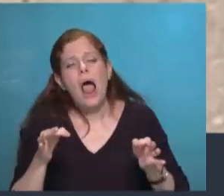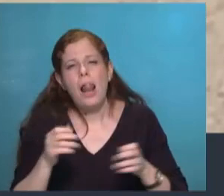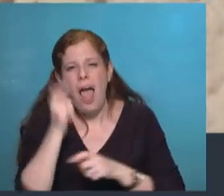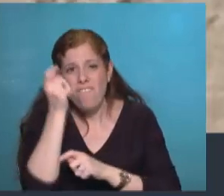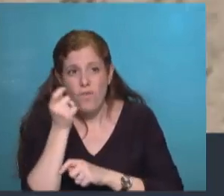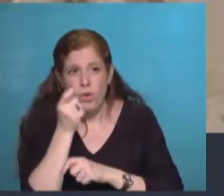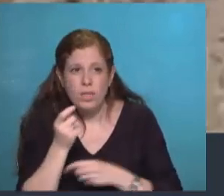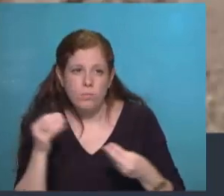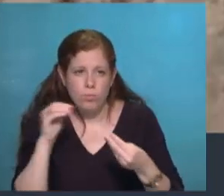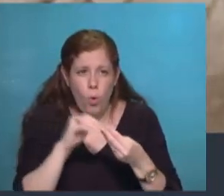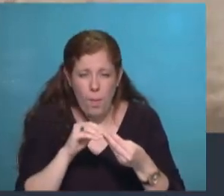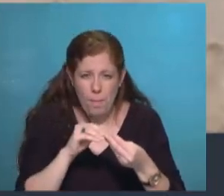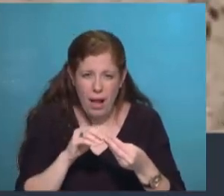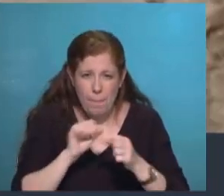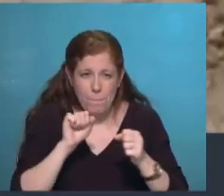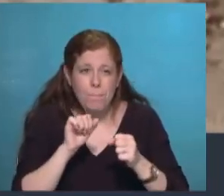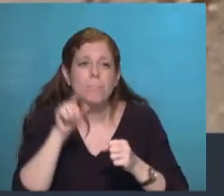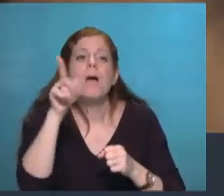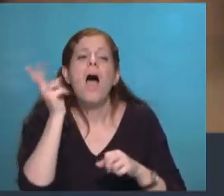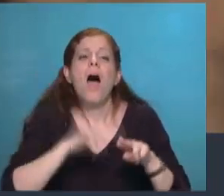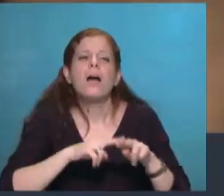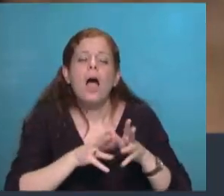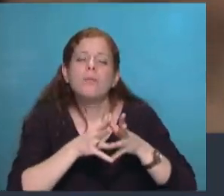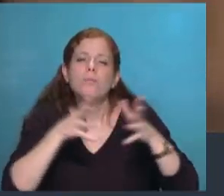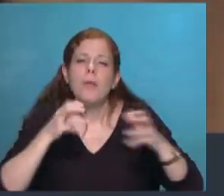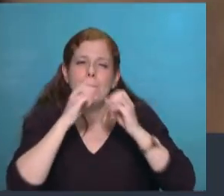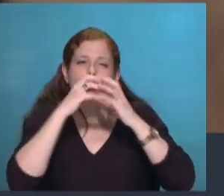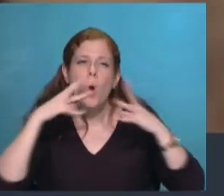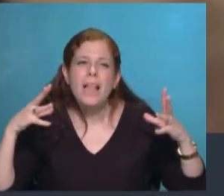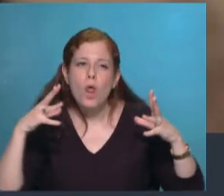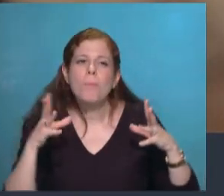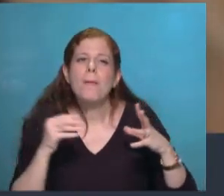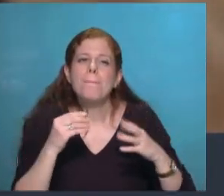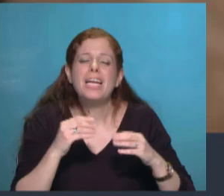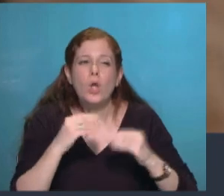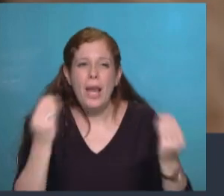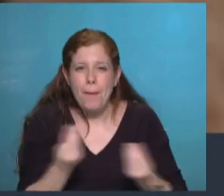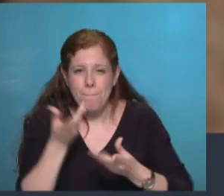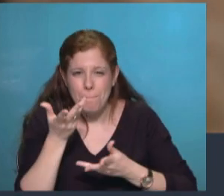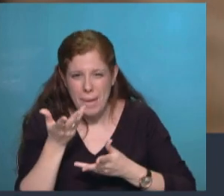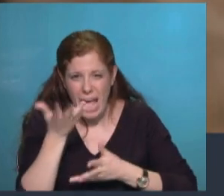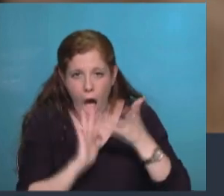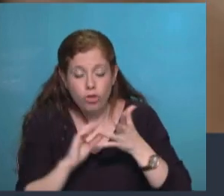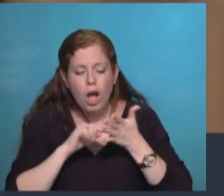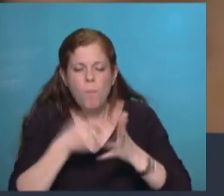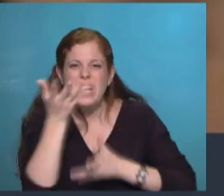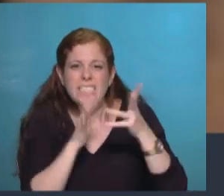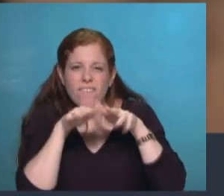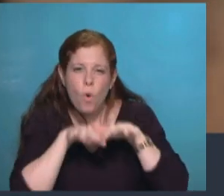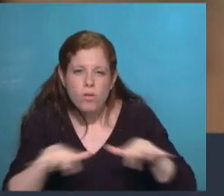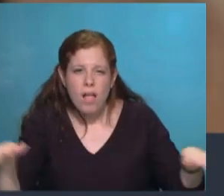בוער. אחר מכן הוגדל הטווח באמצעות בלוני אליום עם מנגנוני בעירה שגרמו לשריפות ענק. בשלב